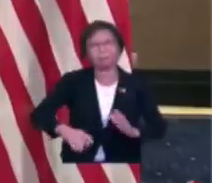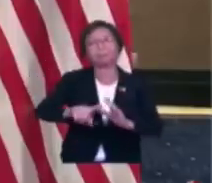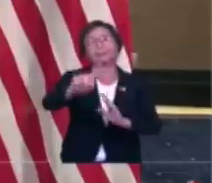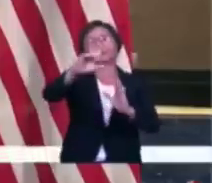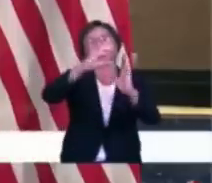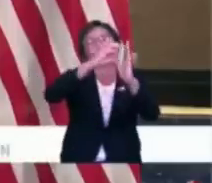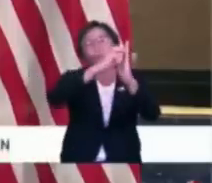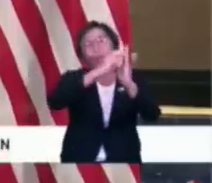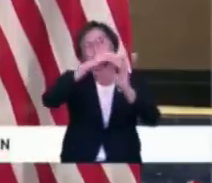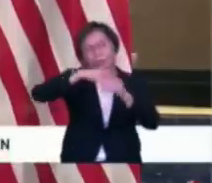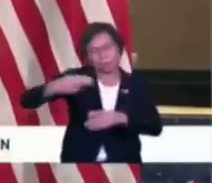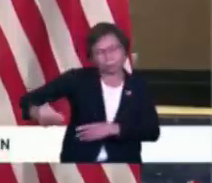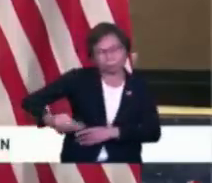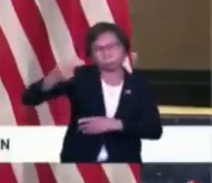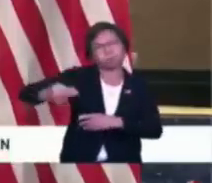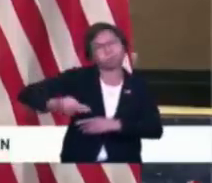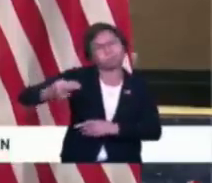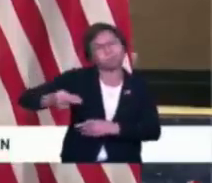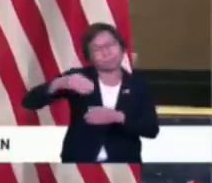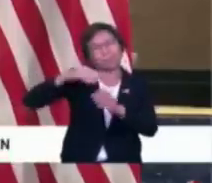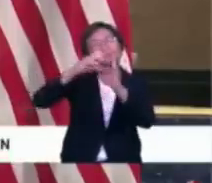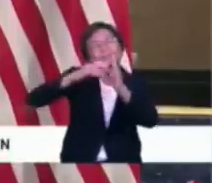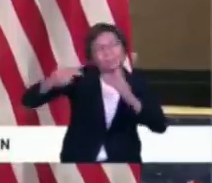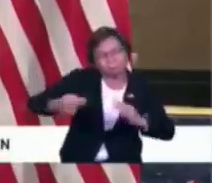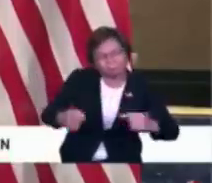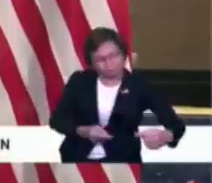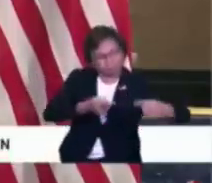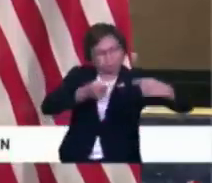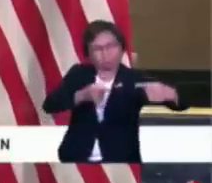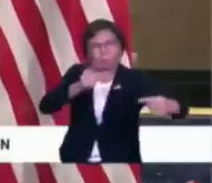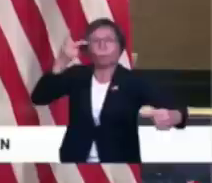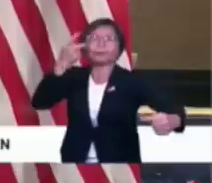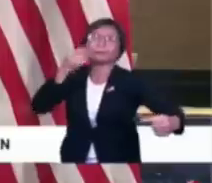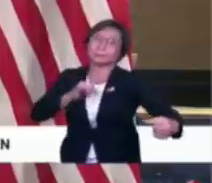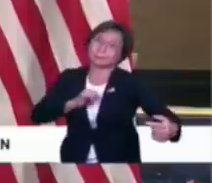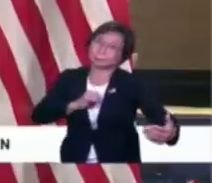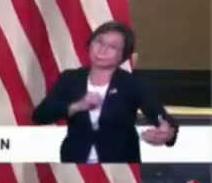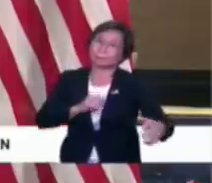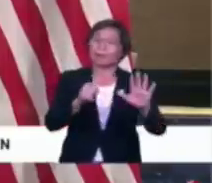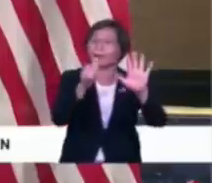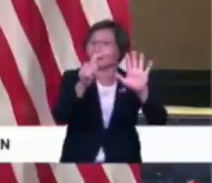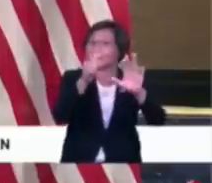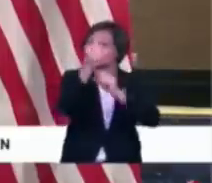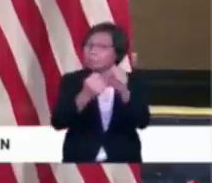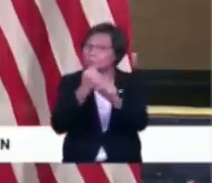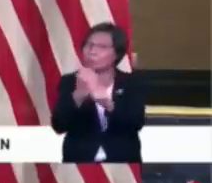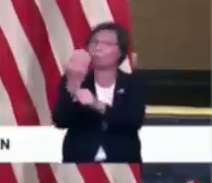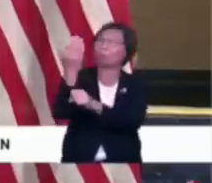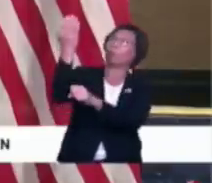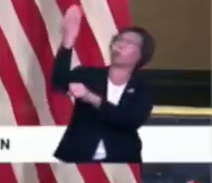dalam sejarah perjuangan politik saya 6 tahun yang lalu saya